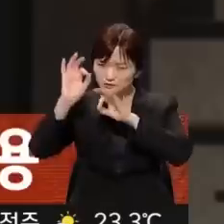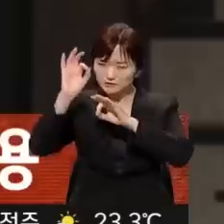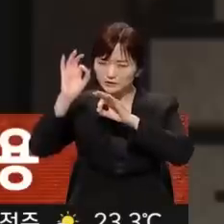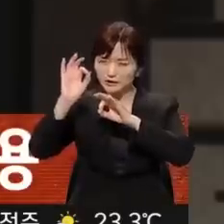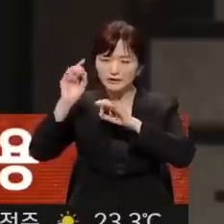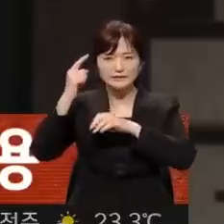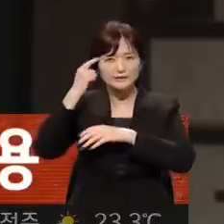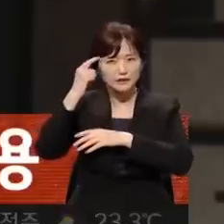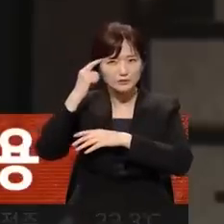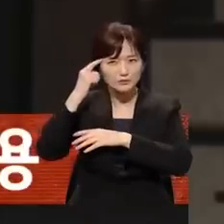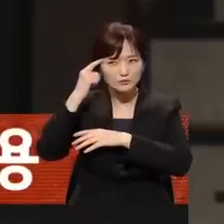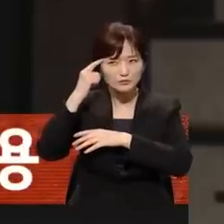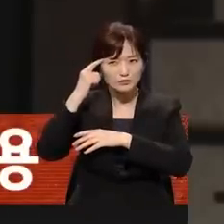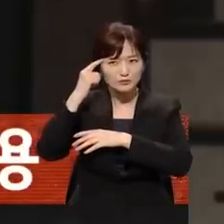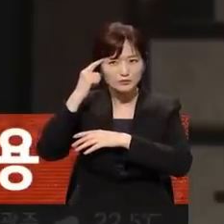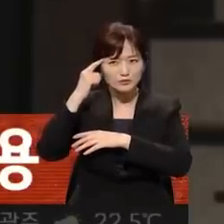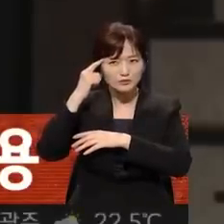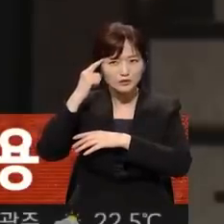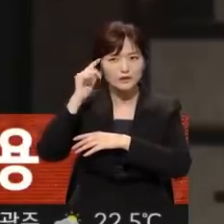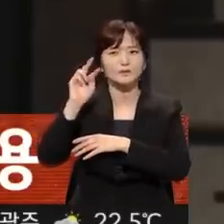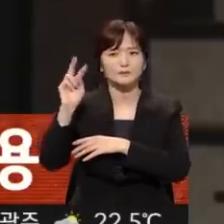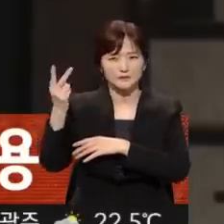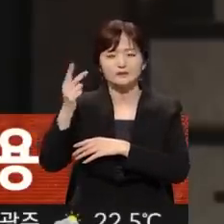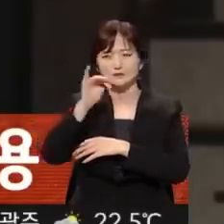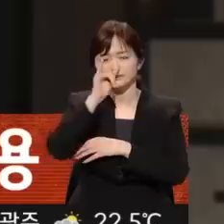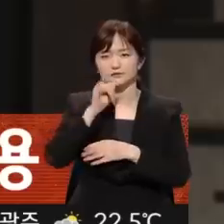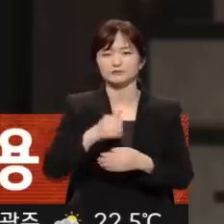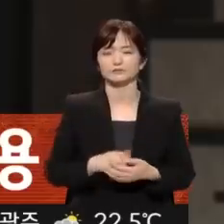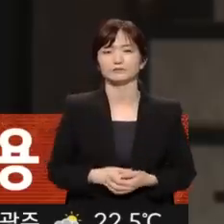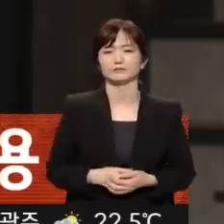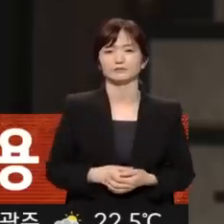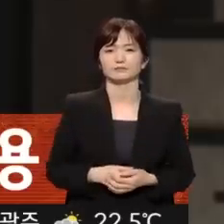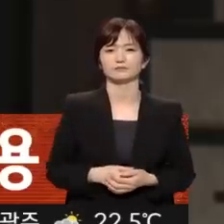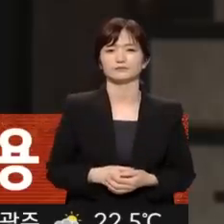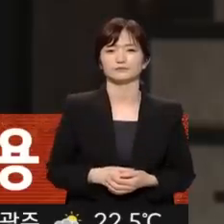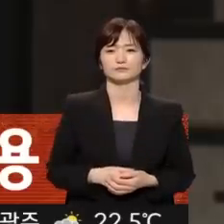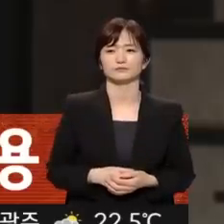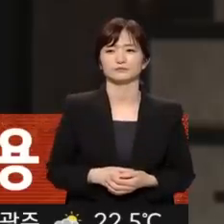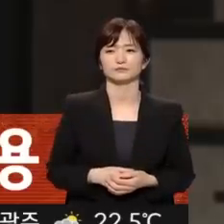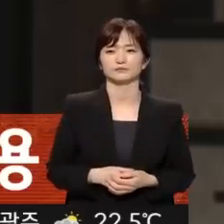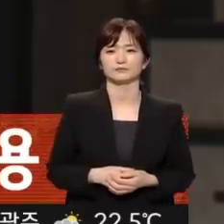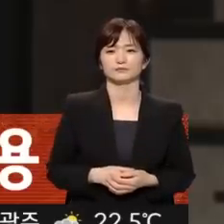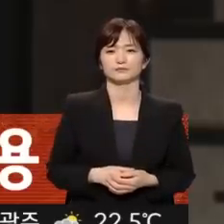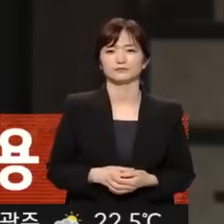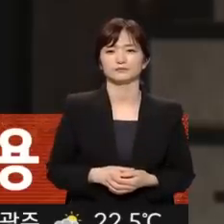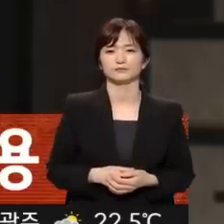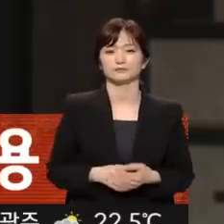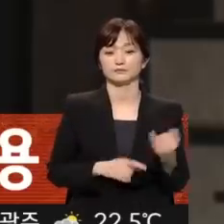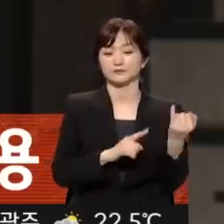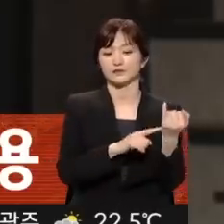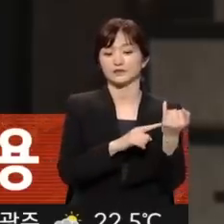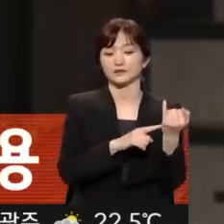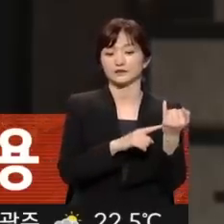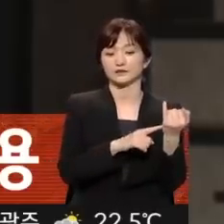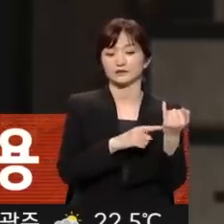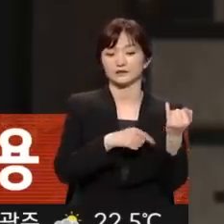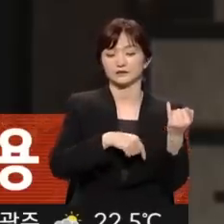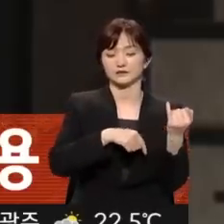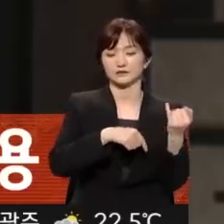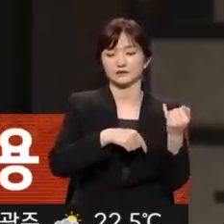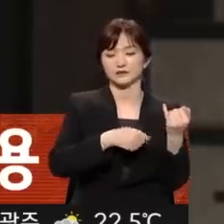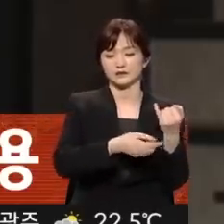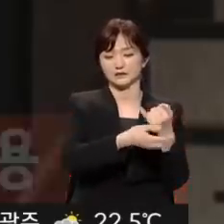변화가 선행됐다라고 우리가 보는 것이 합리적인데요. 사실 아까 말씀하신 대로 주로 이제 뭐 여성들이 갈 수 있는 그런